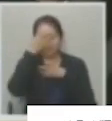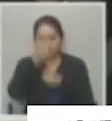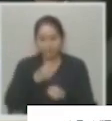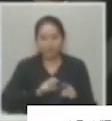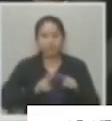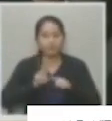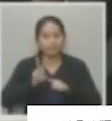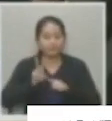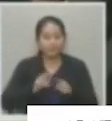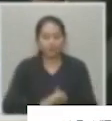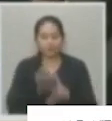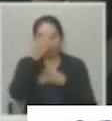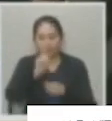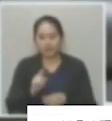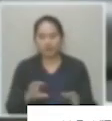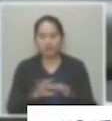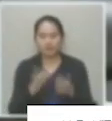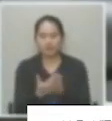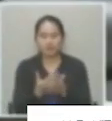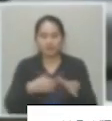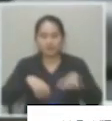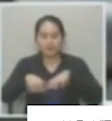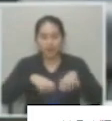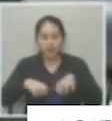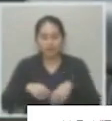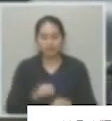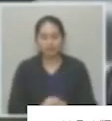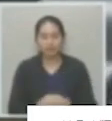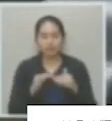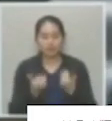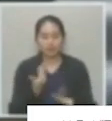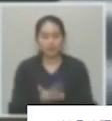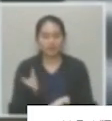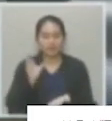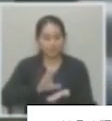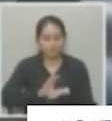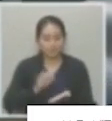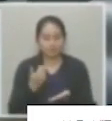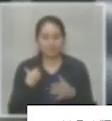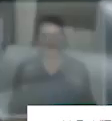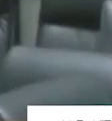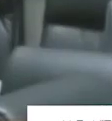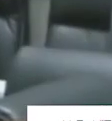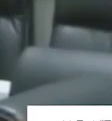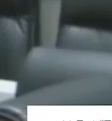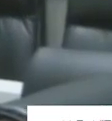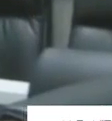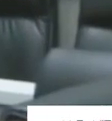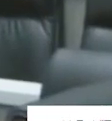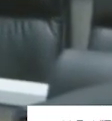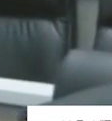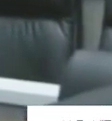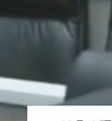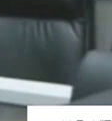องอะไรครับเรื่องการบริหารราชการแผ่นดินวันนี้หมวดก็ประมาณก็เพิ่มเรื่องบูรณาการเข้าไปครับคือการทำงานร่วม